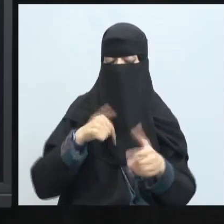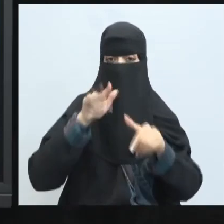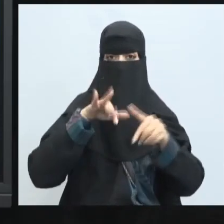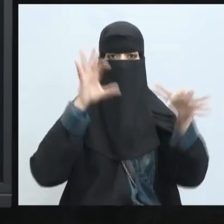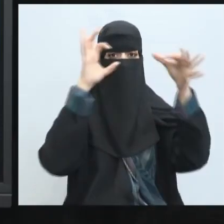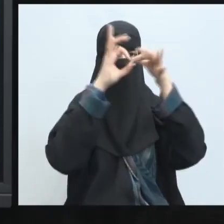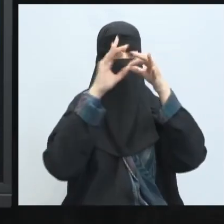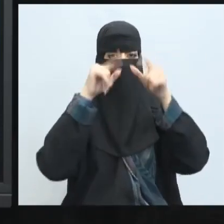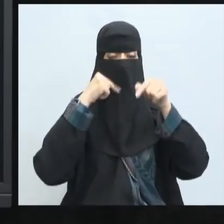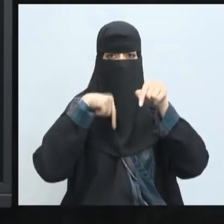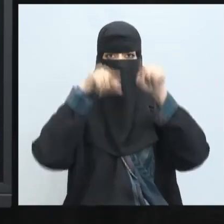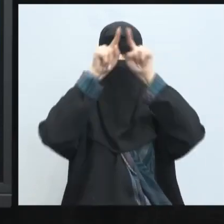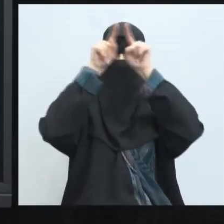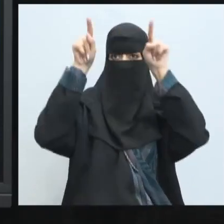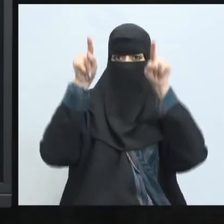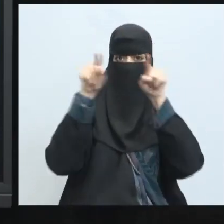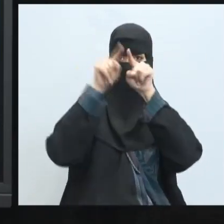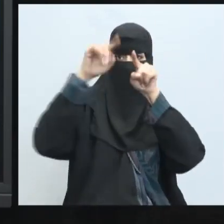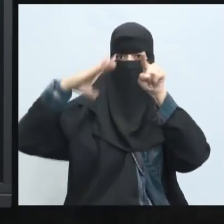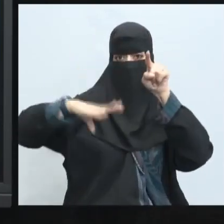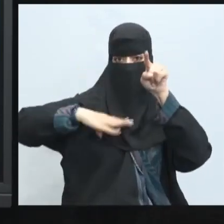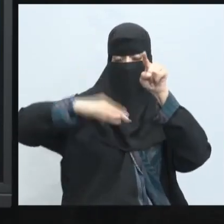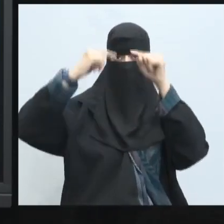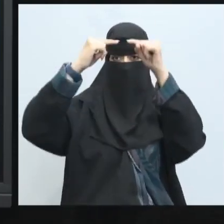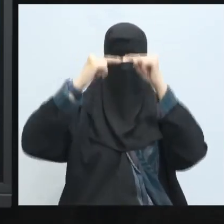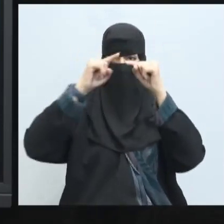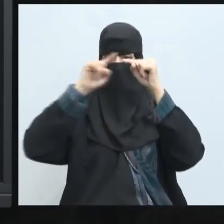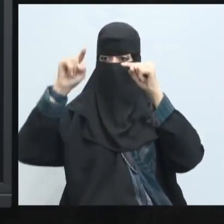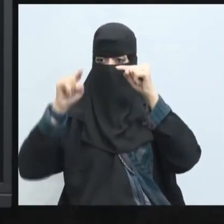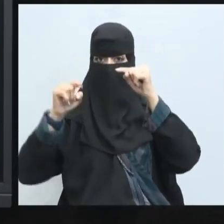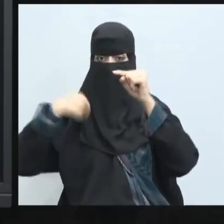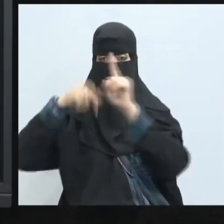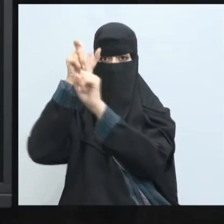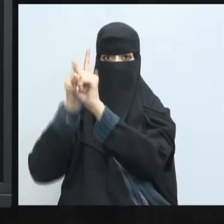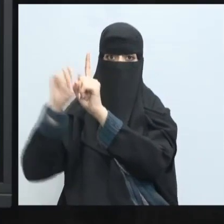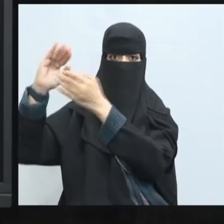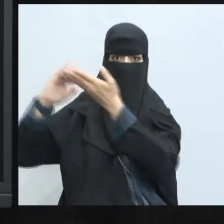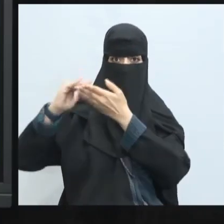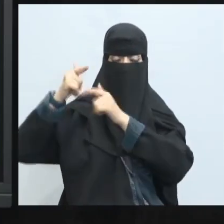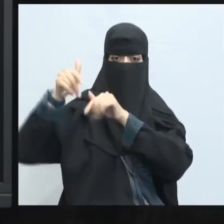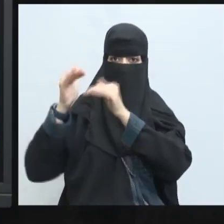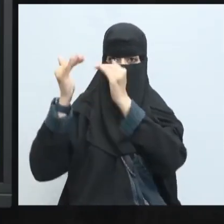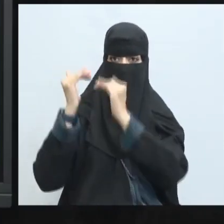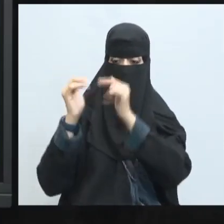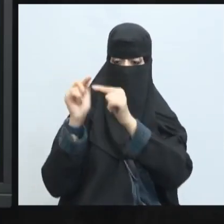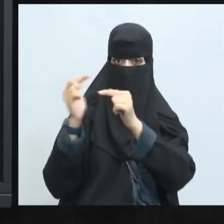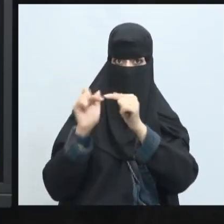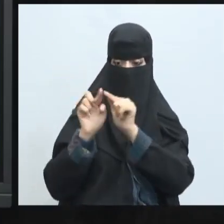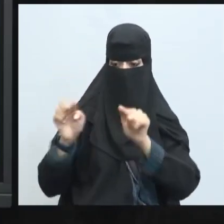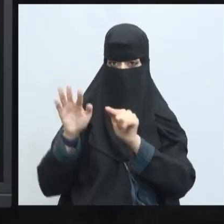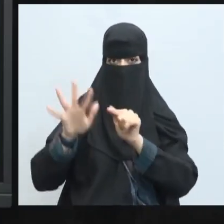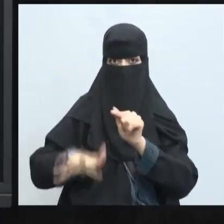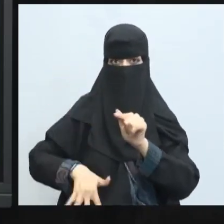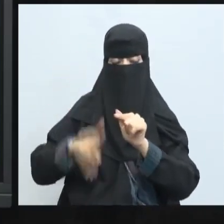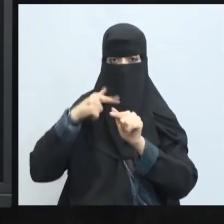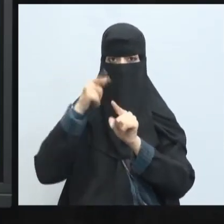مثلا حينما نشاهد الهيكل التنظيمي نشاهد ان هذا السكرتير يتبع مثلا المدير العام او يتبع اداره الموارد البشريه او يتبع